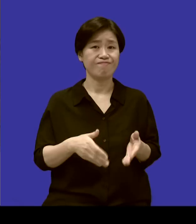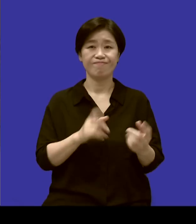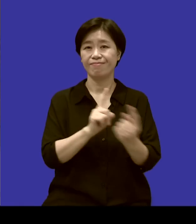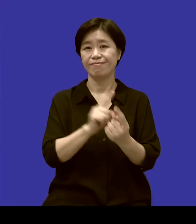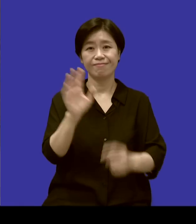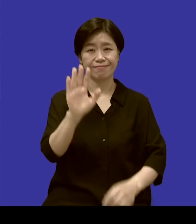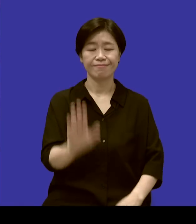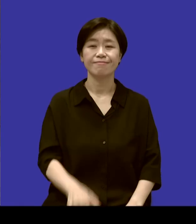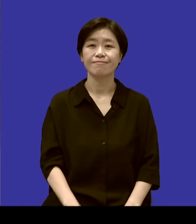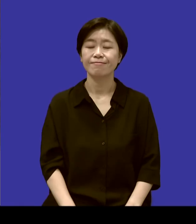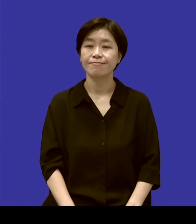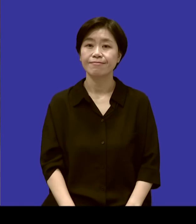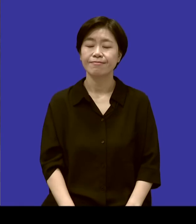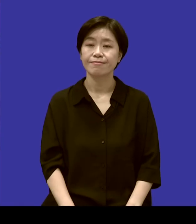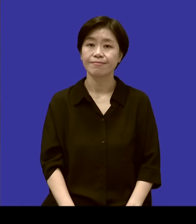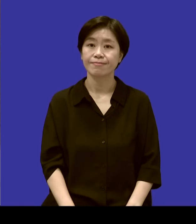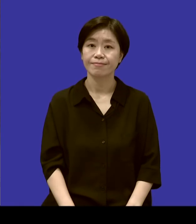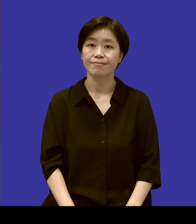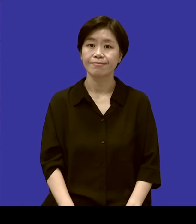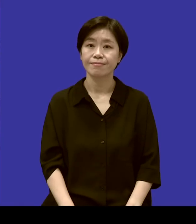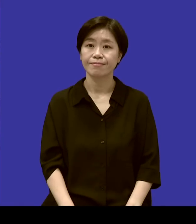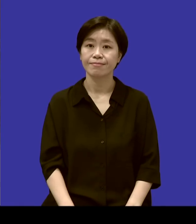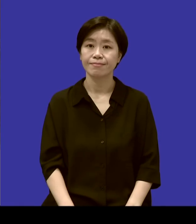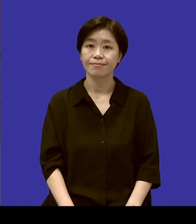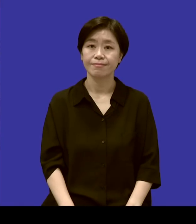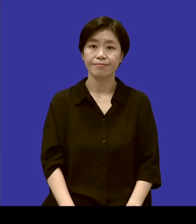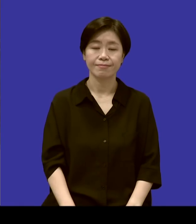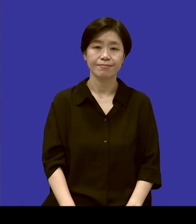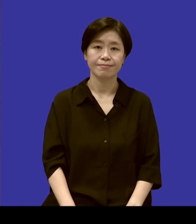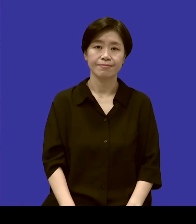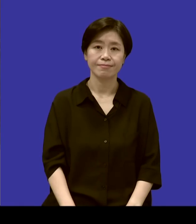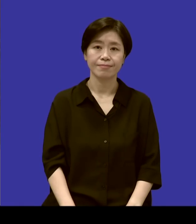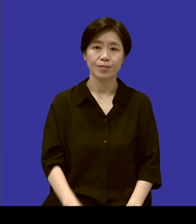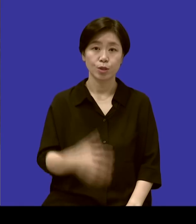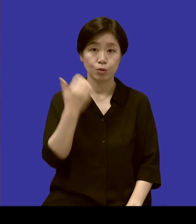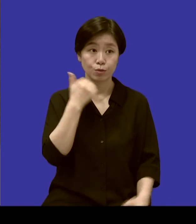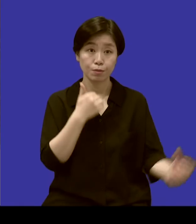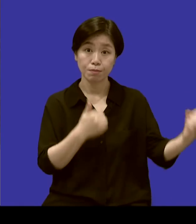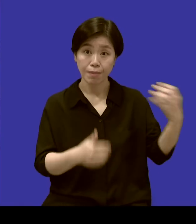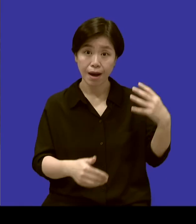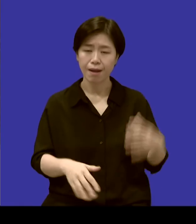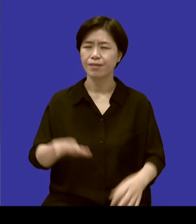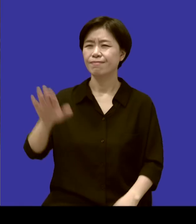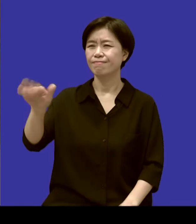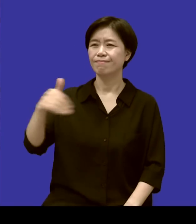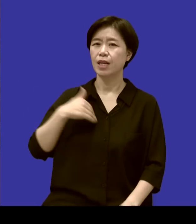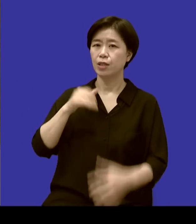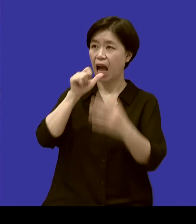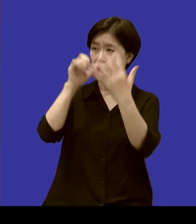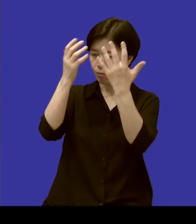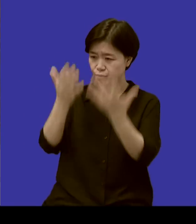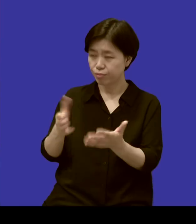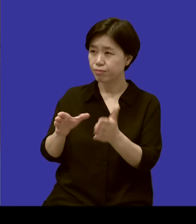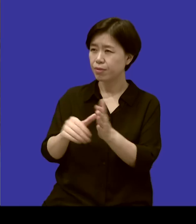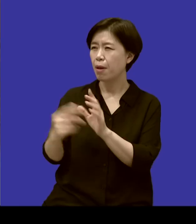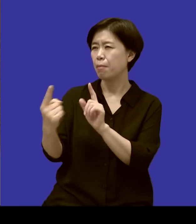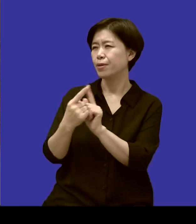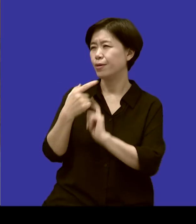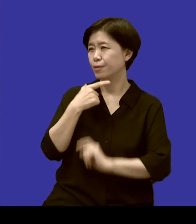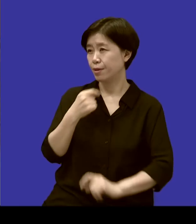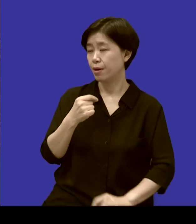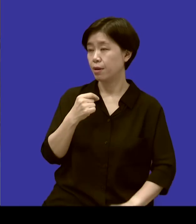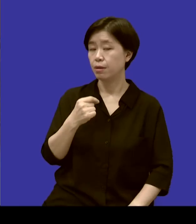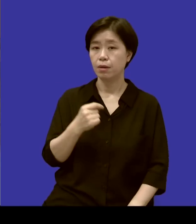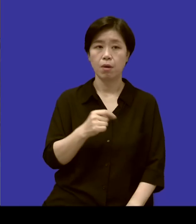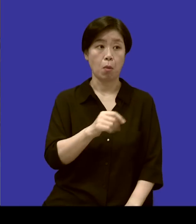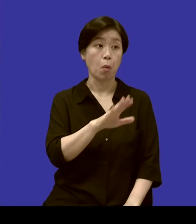네. 소식을 듣게 되는 거예요. 나중에 밖에서 자기가 그 사람에 대해서 만나고 싶다. 이런 분들을 계셔요. 그러면 온누리 교회 와서